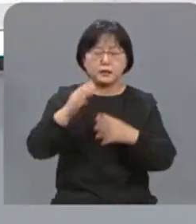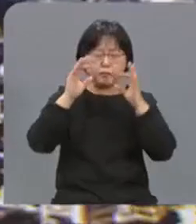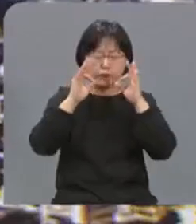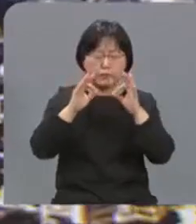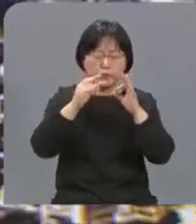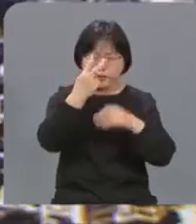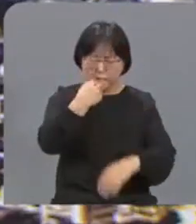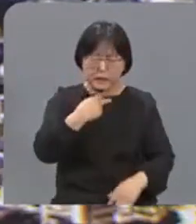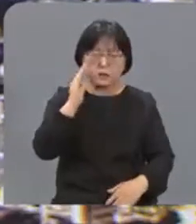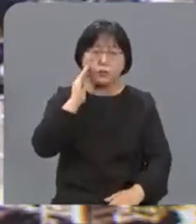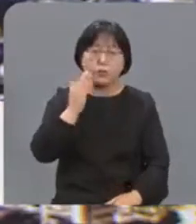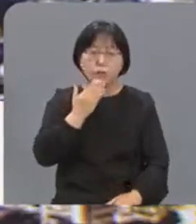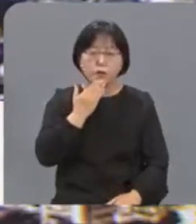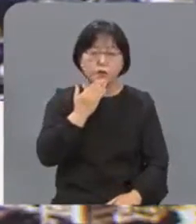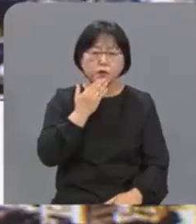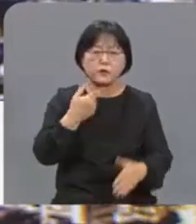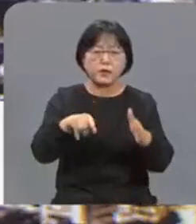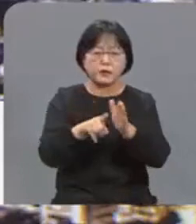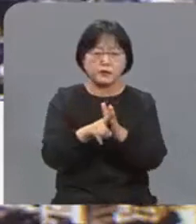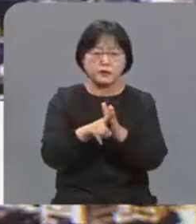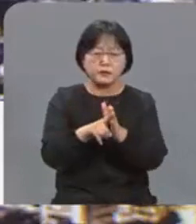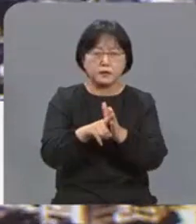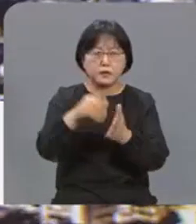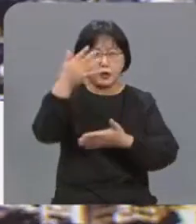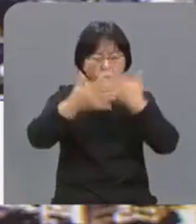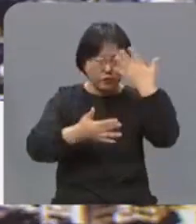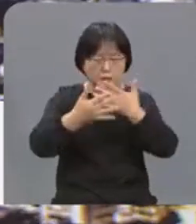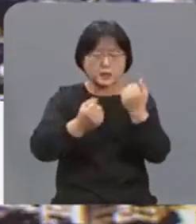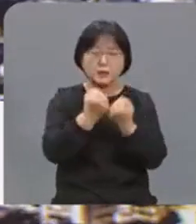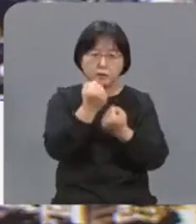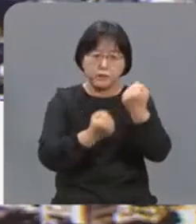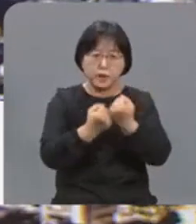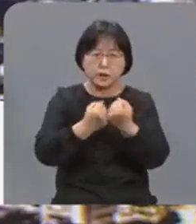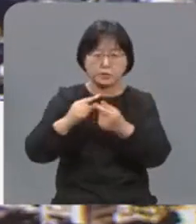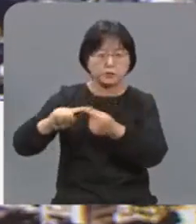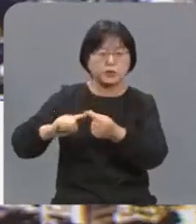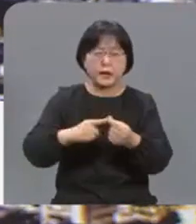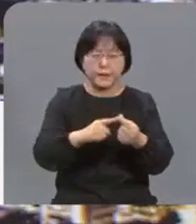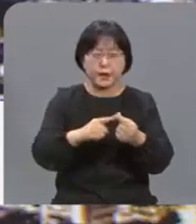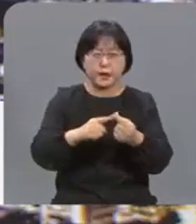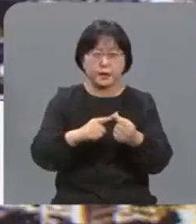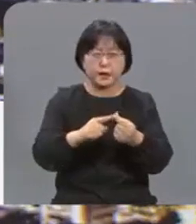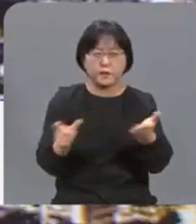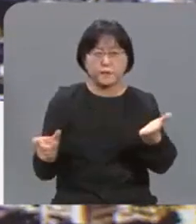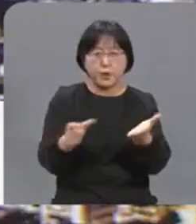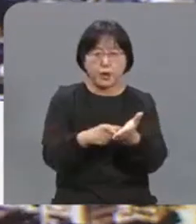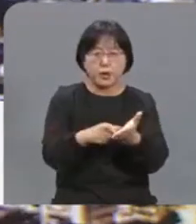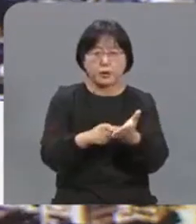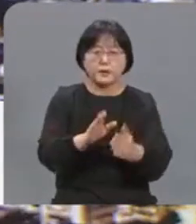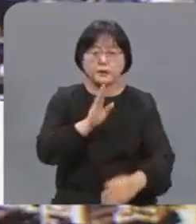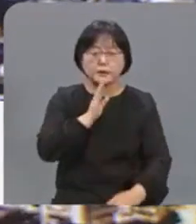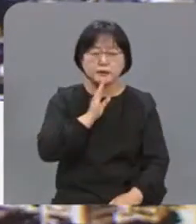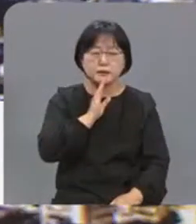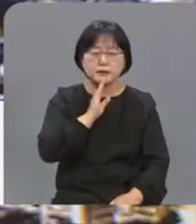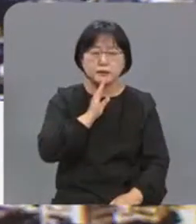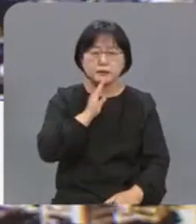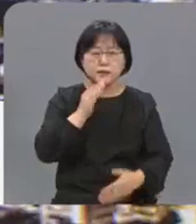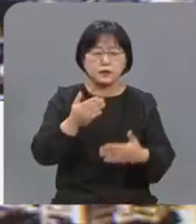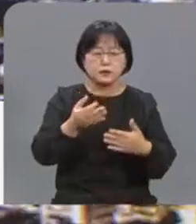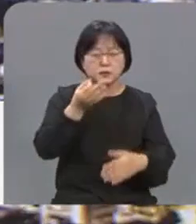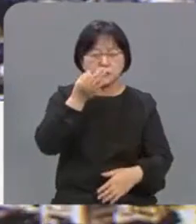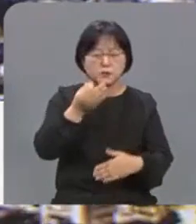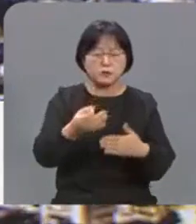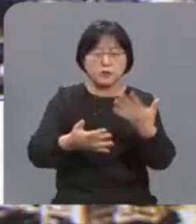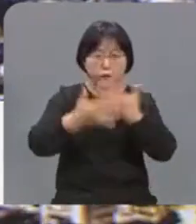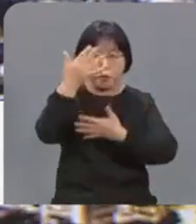시청각 장애인을 위해서 화면 해설과 자막이 삽입되어서 실제 상영되고